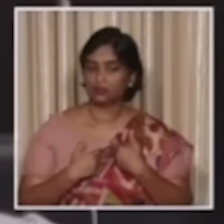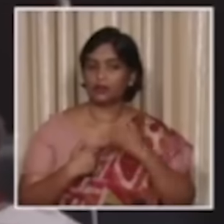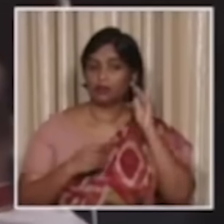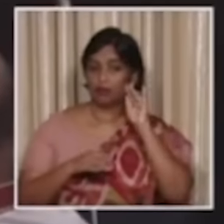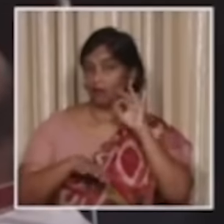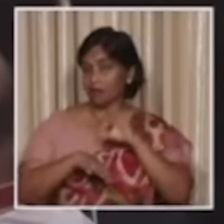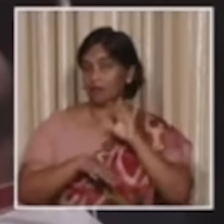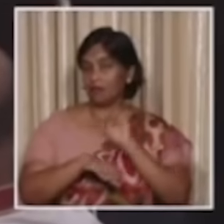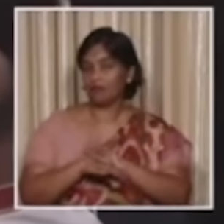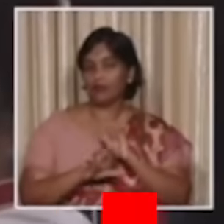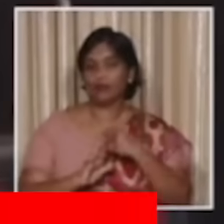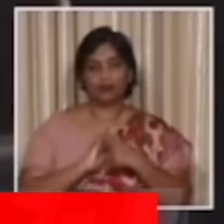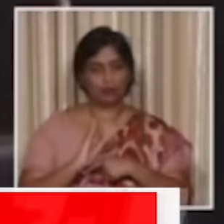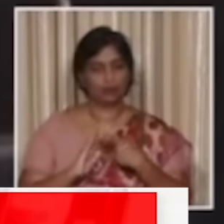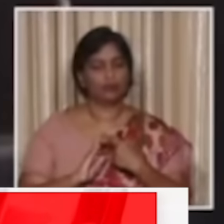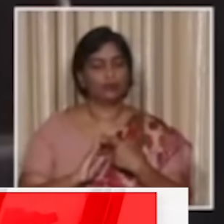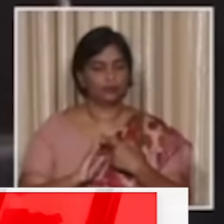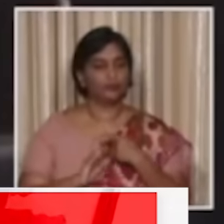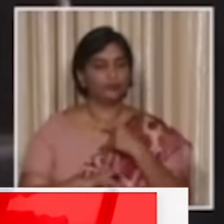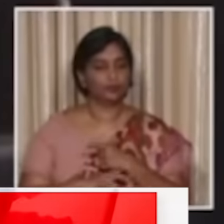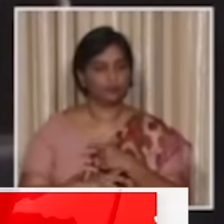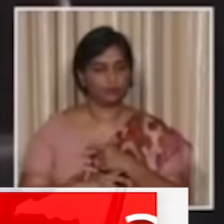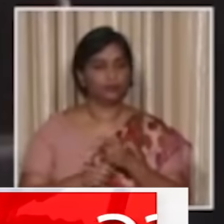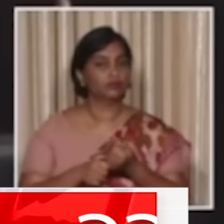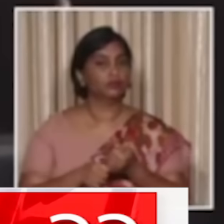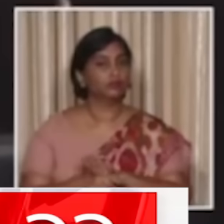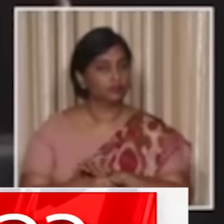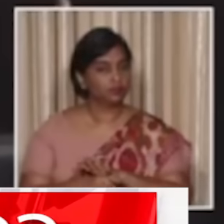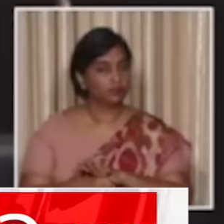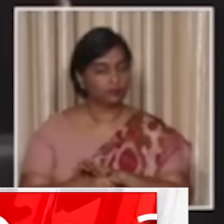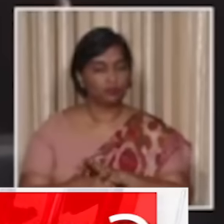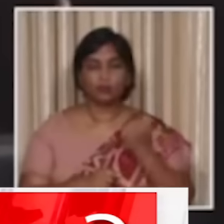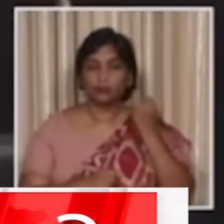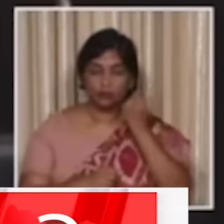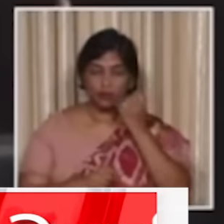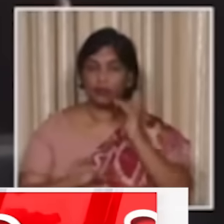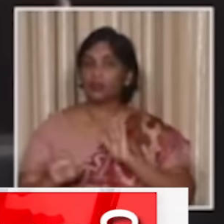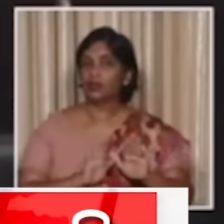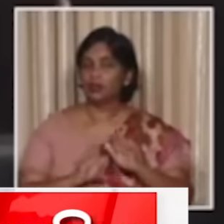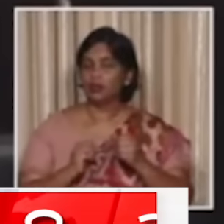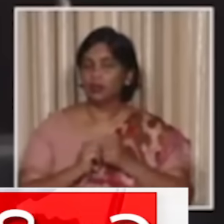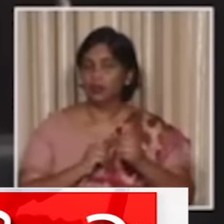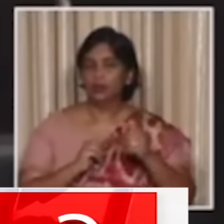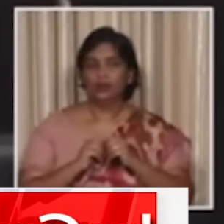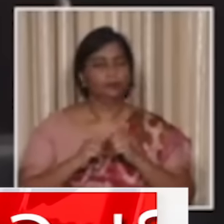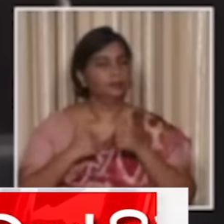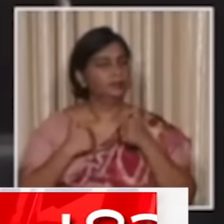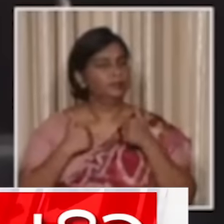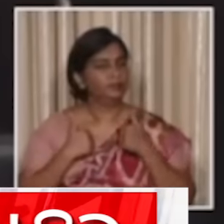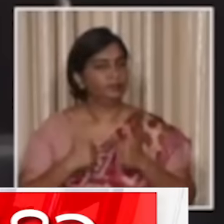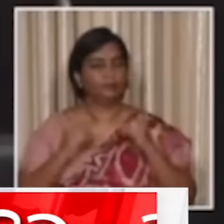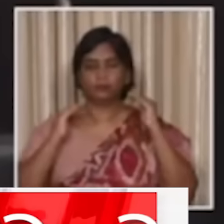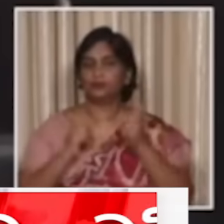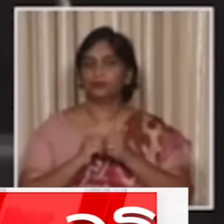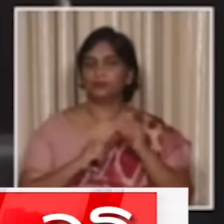වාර්තා කරපු රටක් හැටියට අපේ ඒ කෝවිඩ් වසංගතය මර්ධනය කිරීමේ ව්‍යාපාරය ඉතාම උතුම්